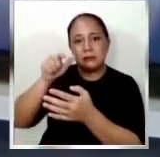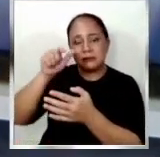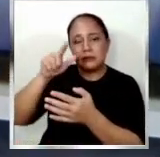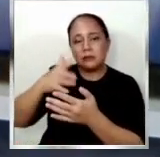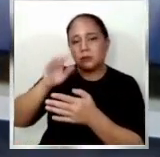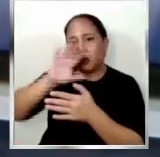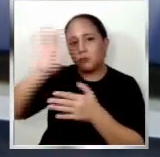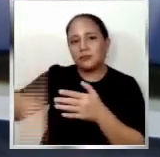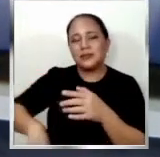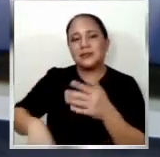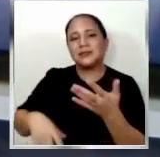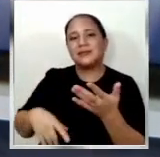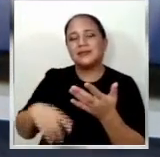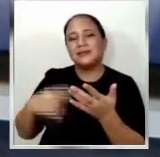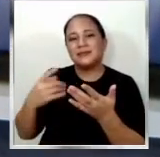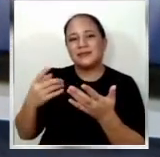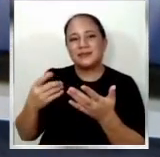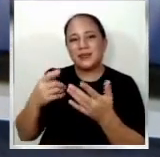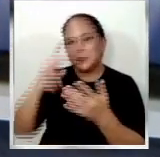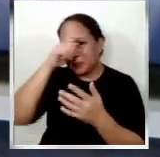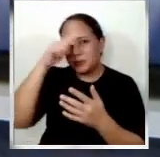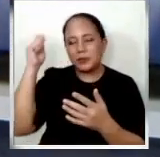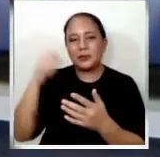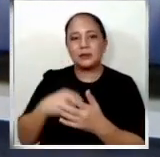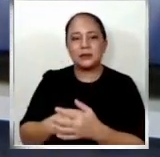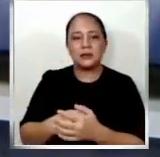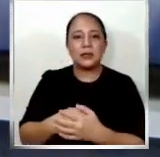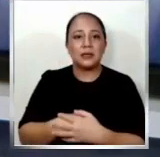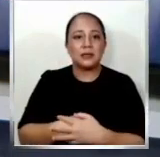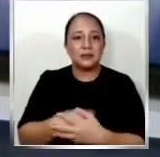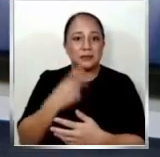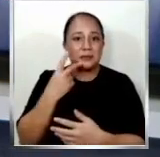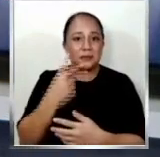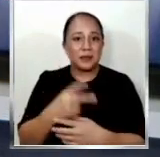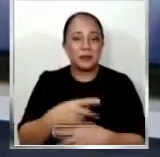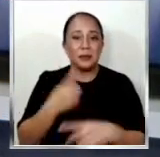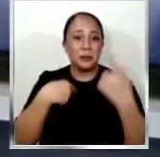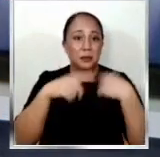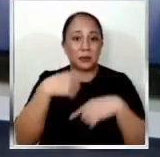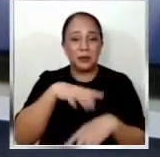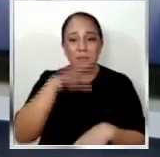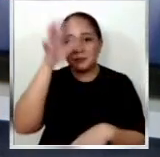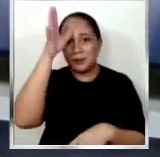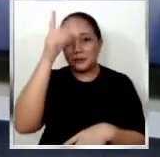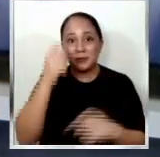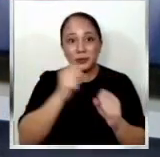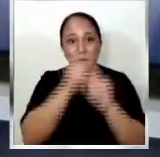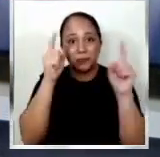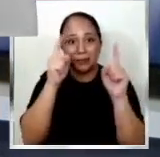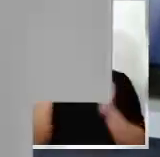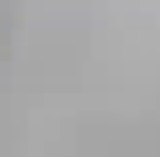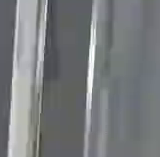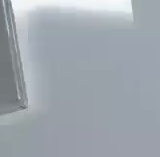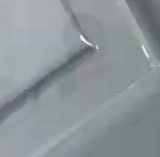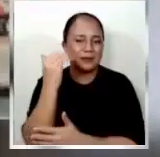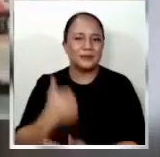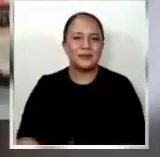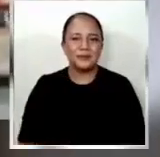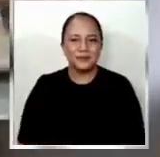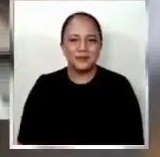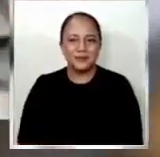namang napaiyak na ama o yung nagpaanak o nagpaiyak dun sa ama, eto sa pagtutok ni Mark Salazar.